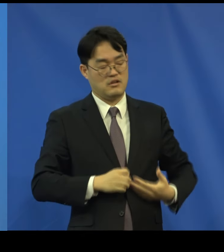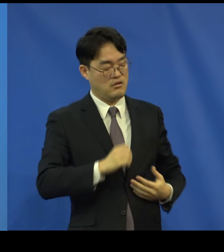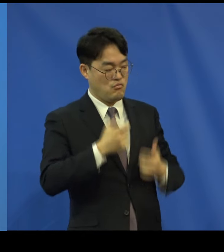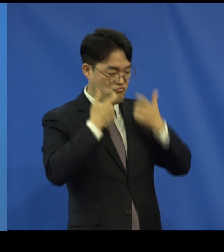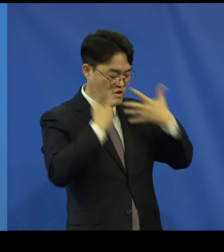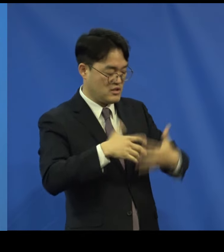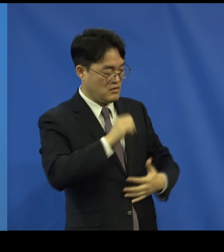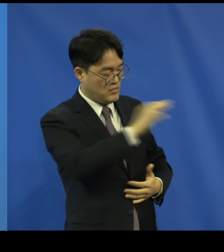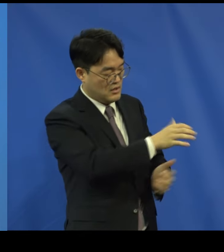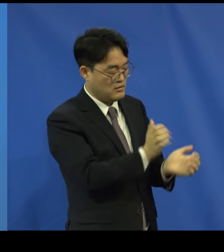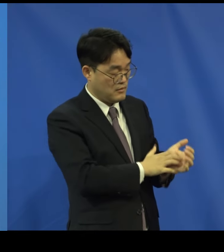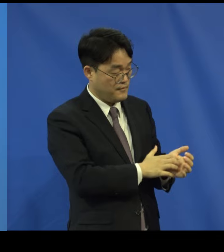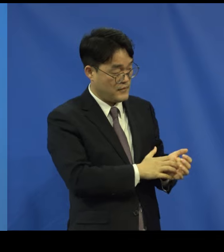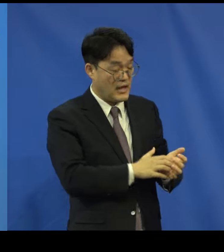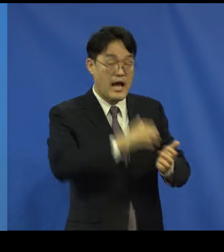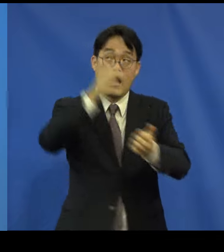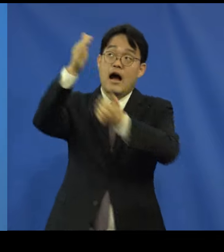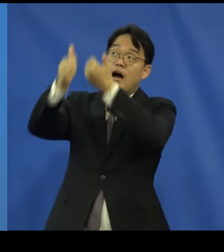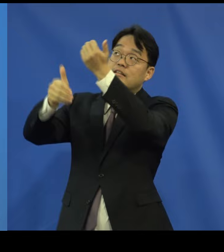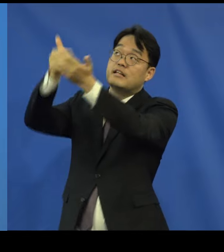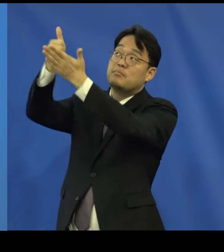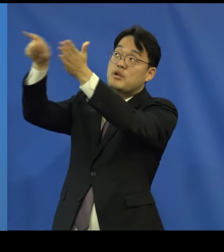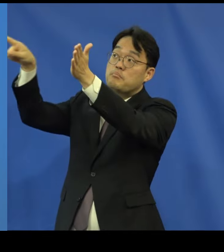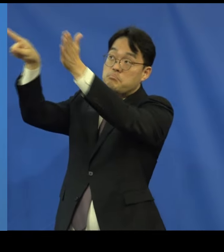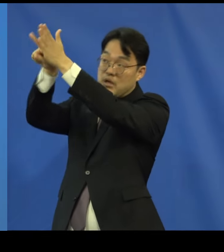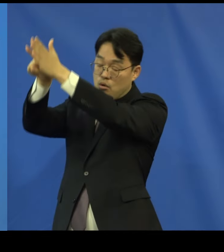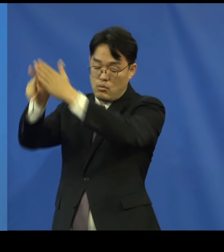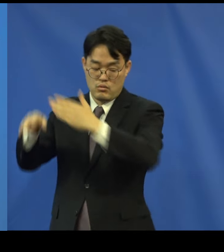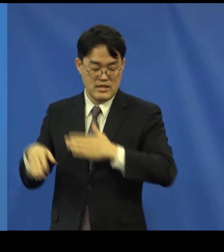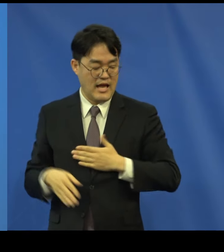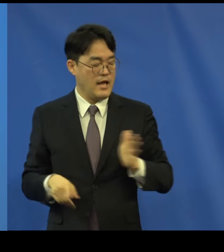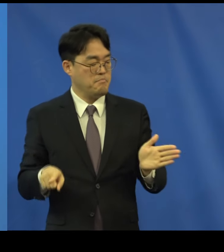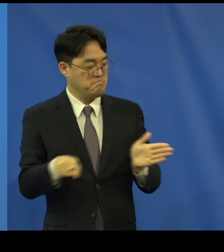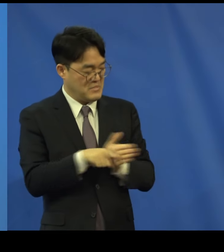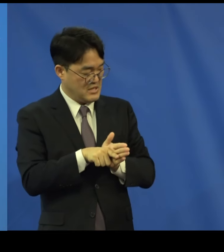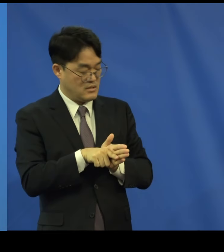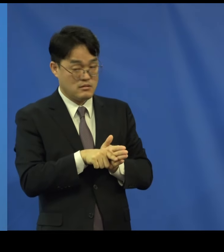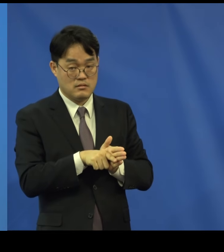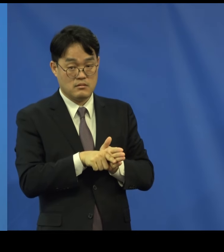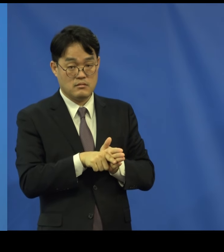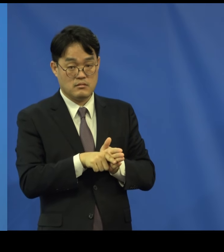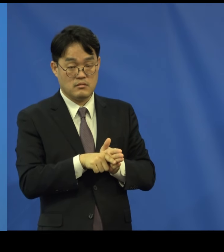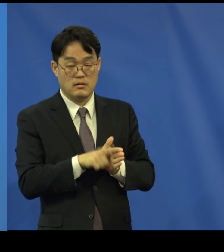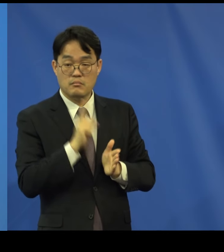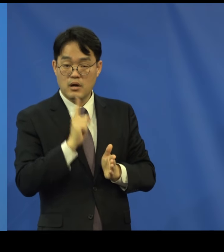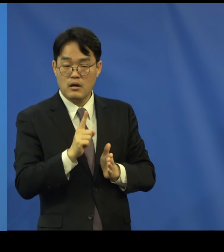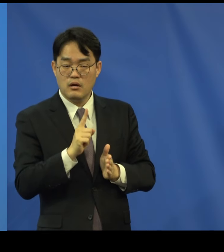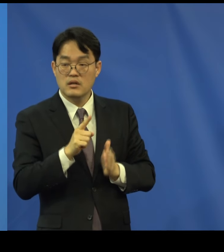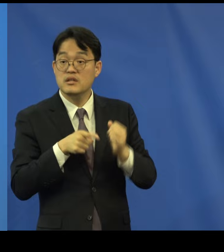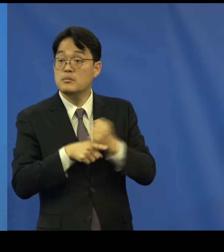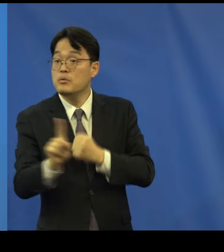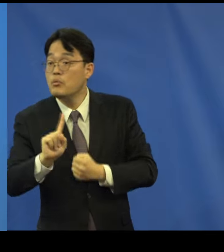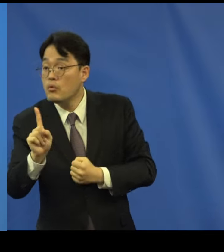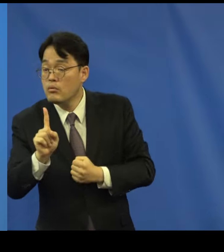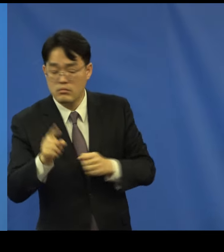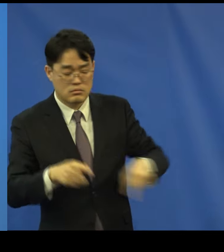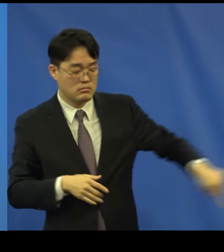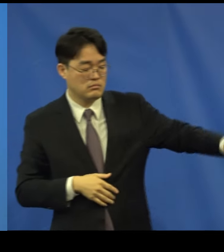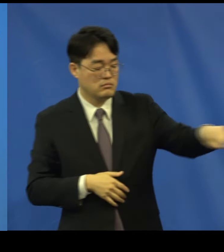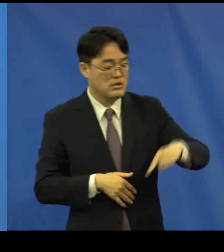하나님을 믿으니 또 나를 믿어라. 이게 뭐죠? 하나님은 이미 유대인들이란 다 믿어요. 근데